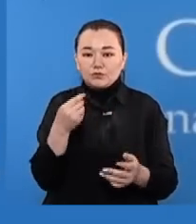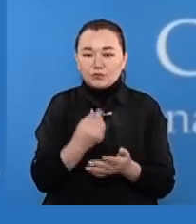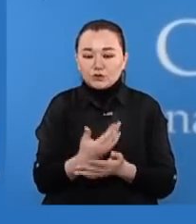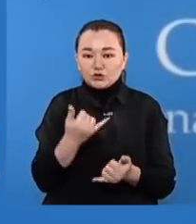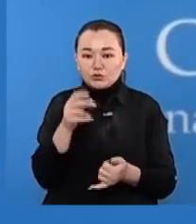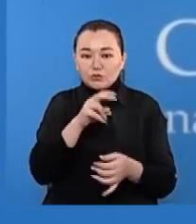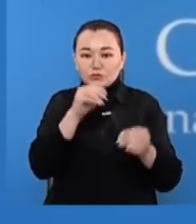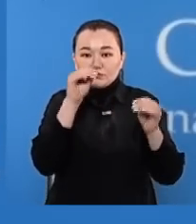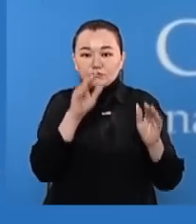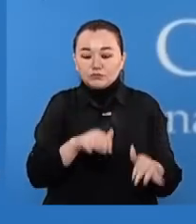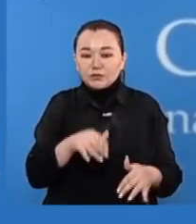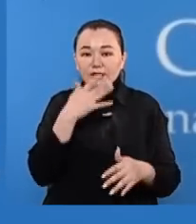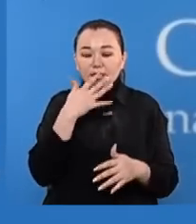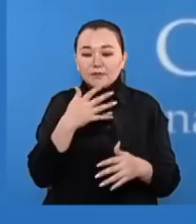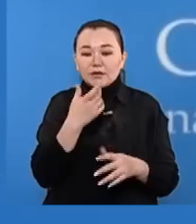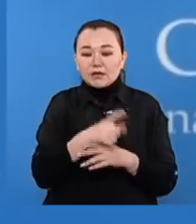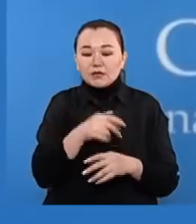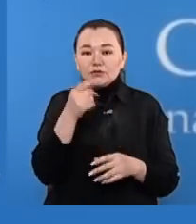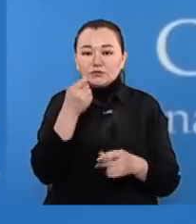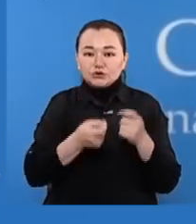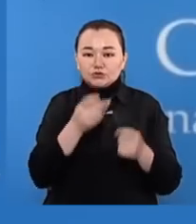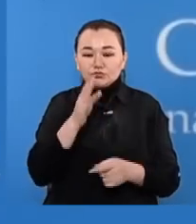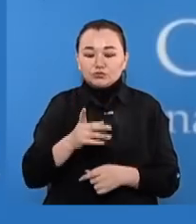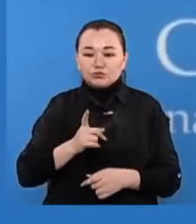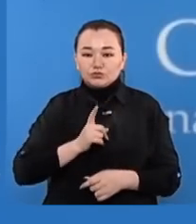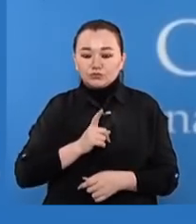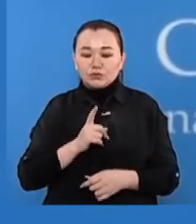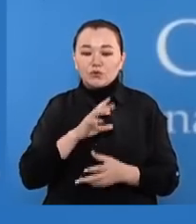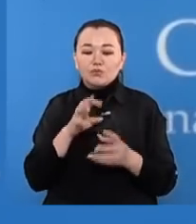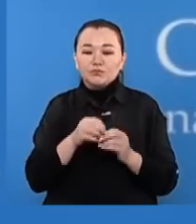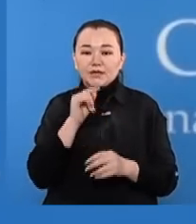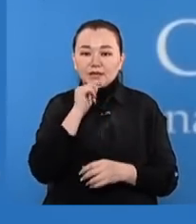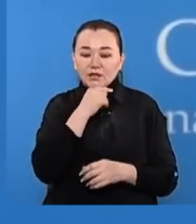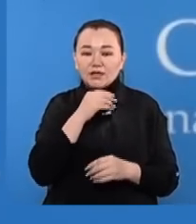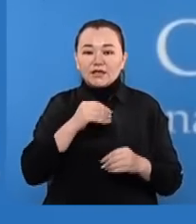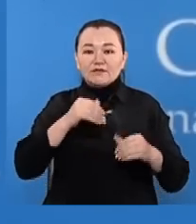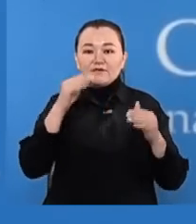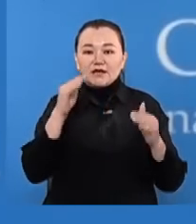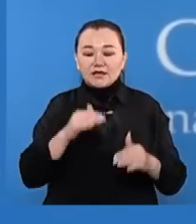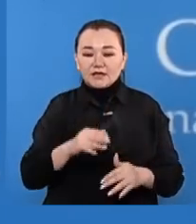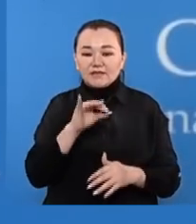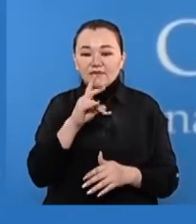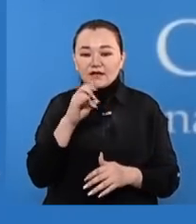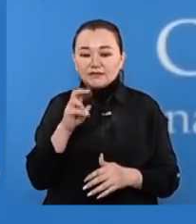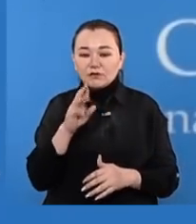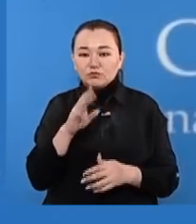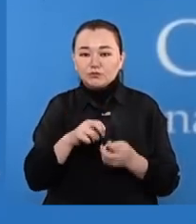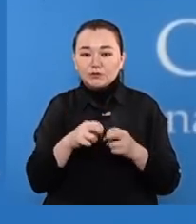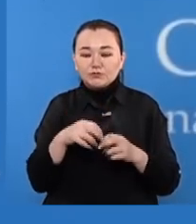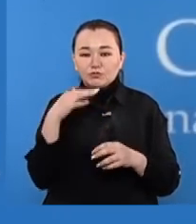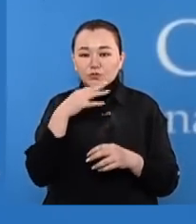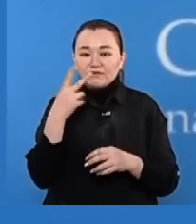Қазір доллар түскендіктен импорт тауарлар біртіндеп арзандайды деп күтеміз. Жалпы экономикада инфляция төмендейді. Осы айларда мәселен ең көп